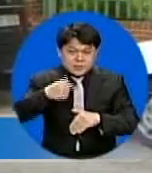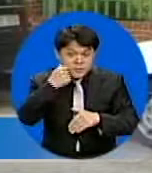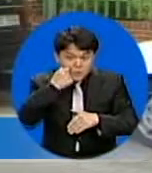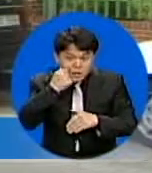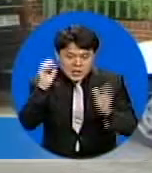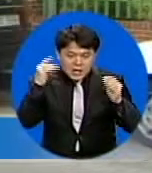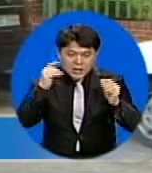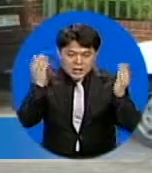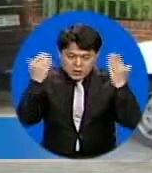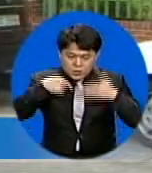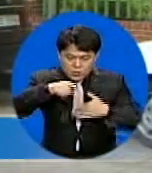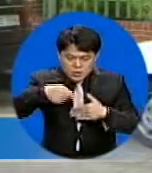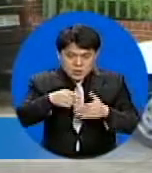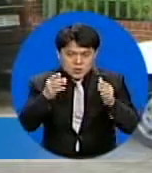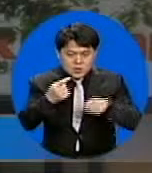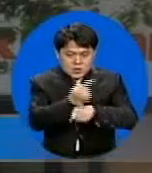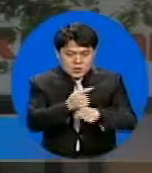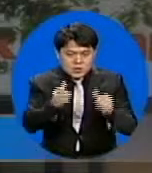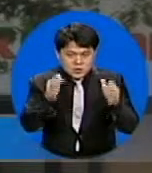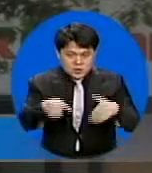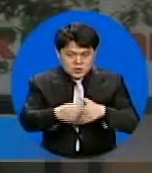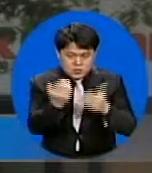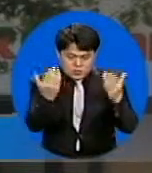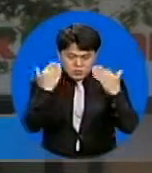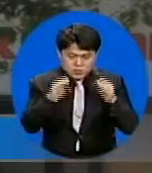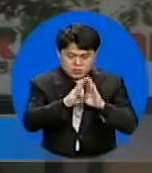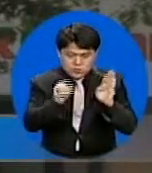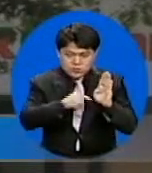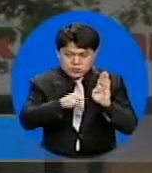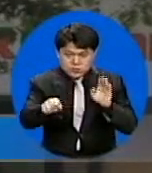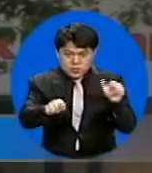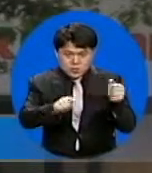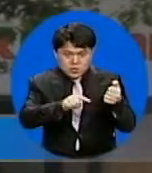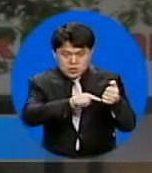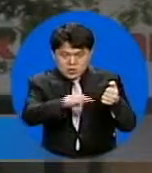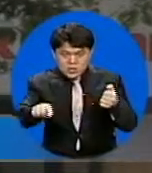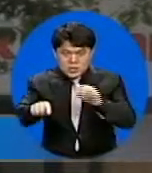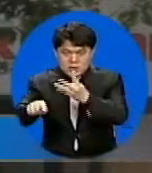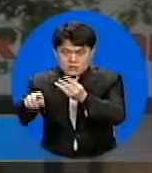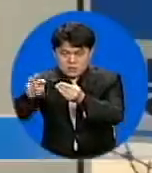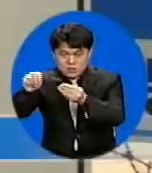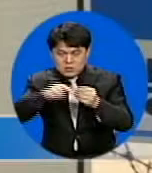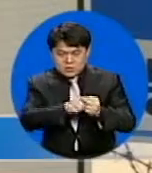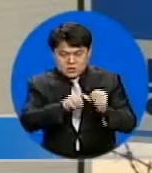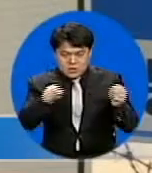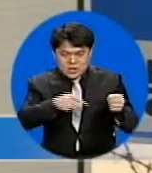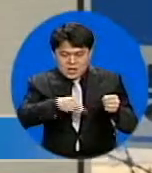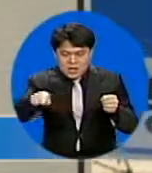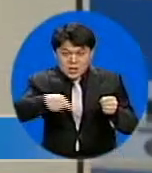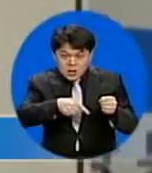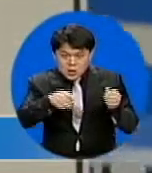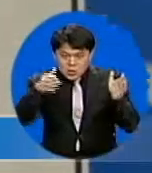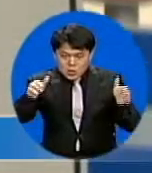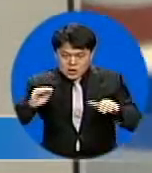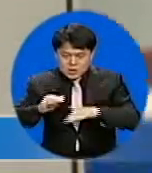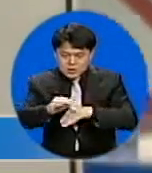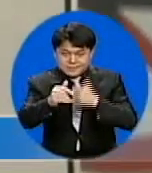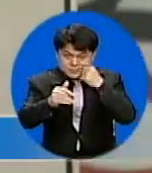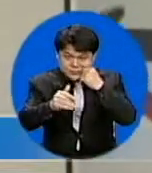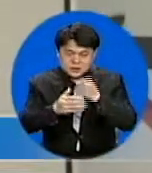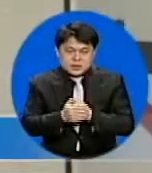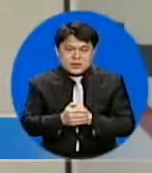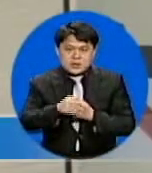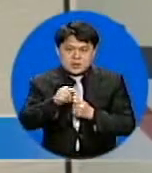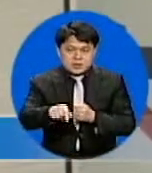시간에 맞춰 약 1시간가량 초등학교 교문부터 50m에서 400m까지 통행을 못하도록 하는 제도입니다.